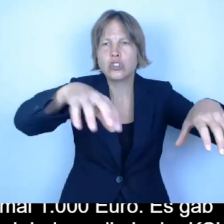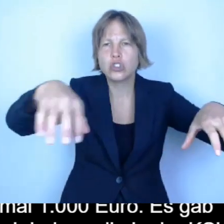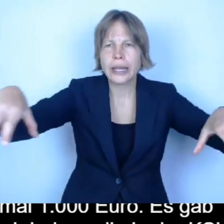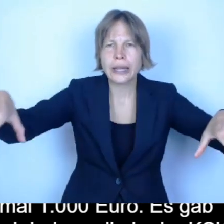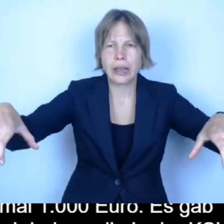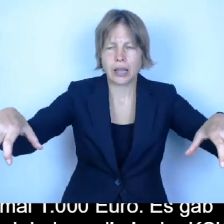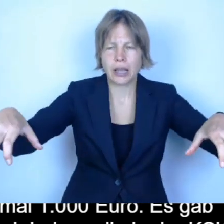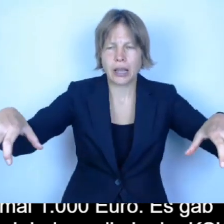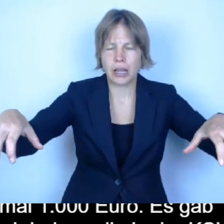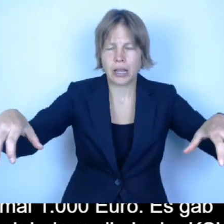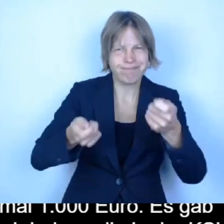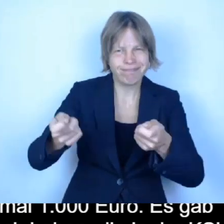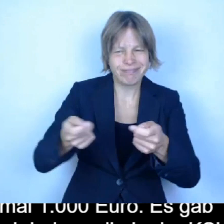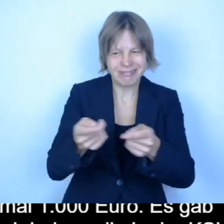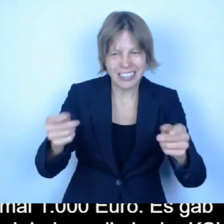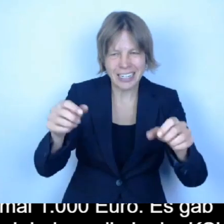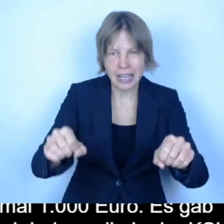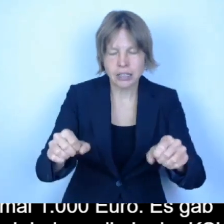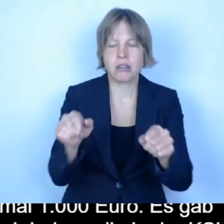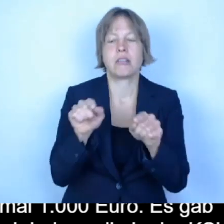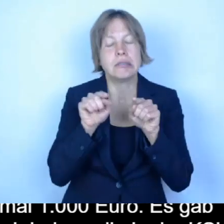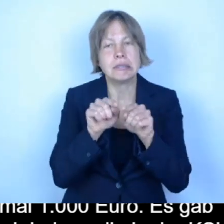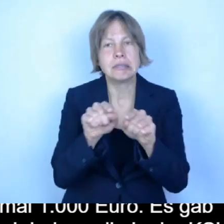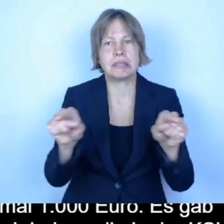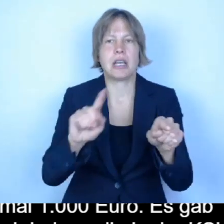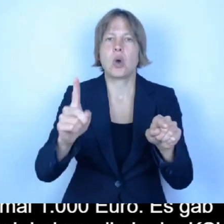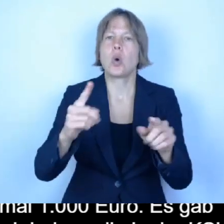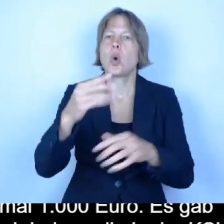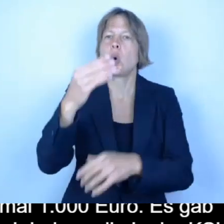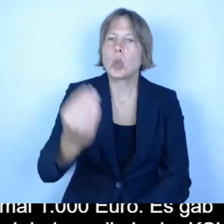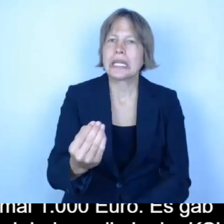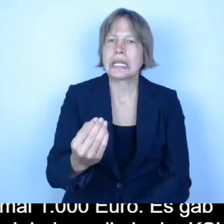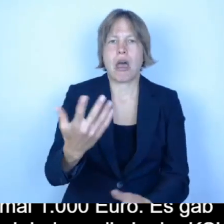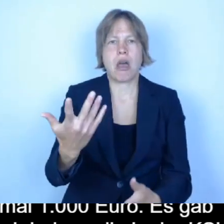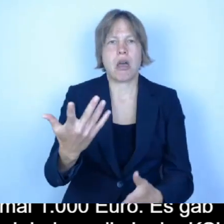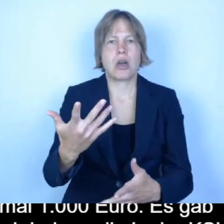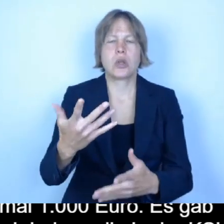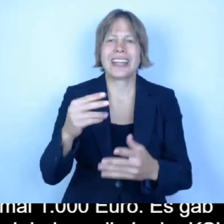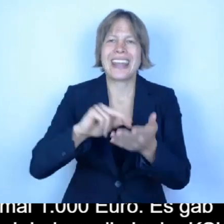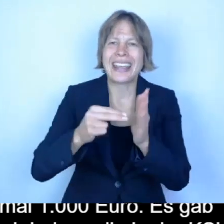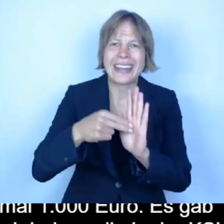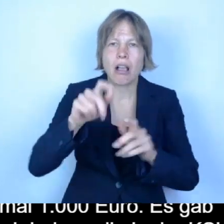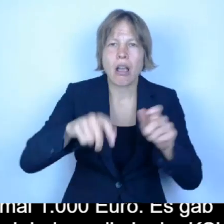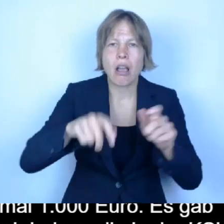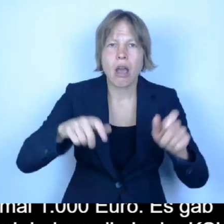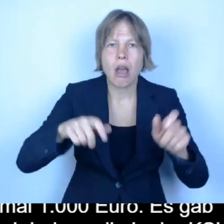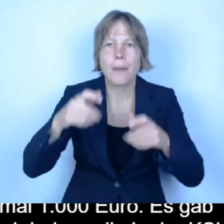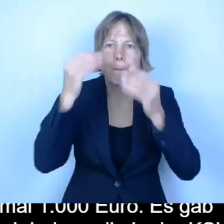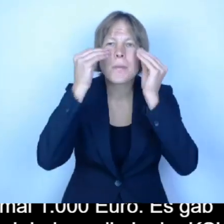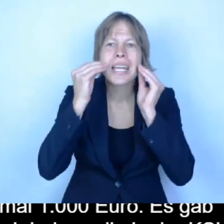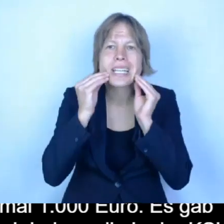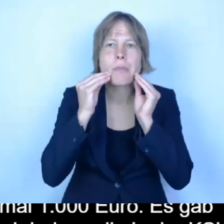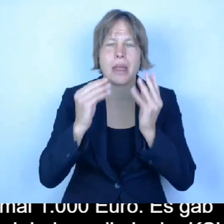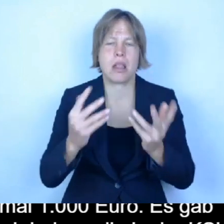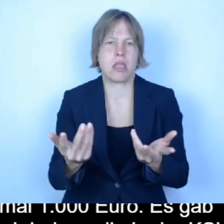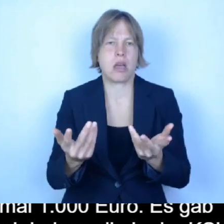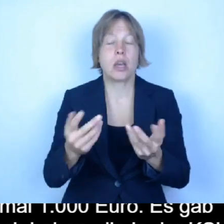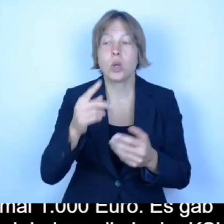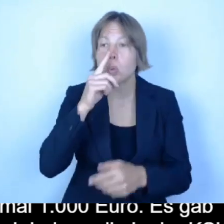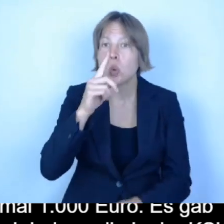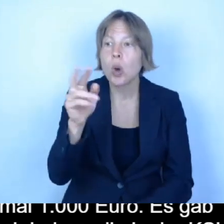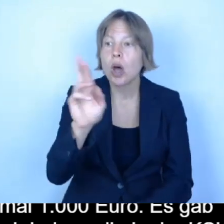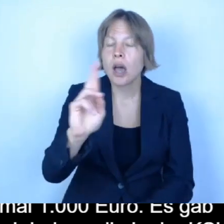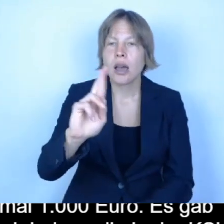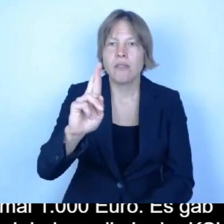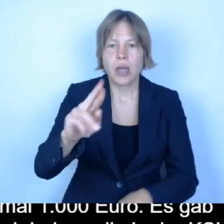Künstler, aber auch Techniker, Maskenbilder, also nicht quasi die auf der Bühne nur stehen oder vor der Kamera, sondern auch dahinter sehen